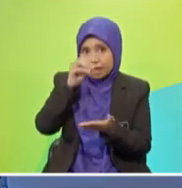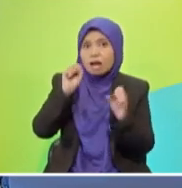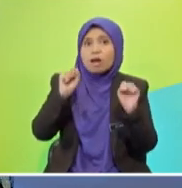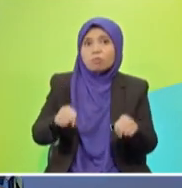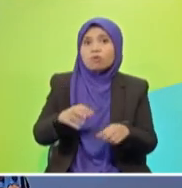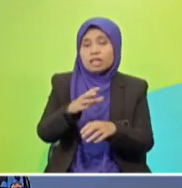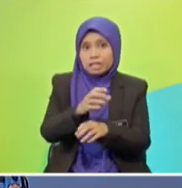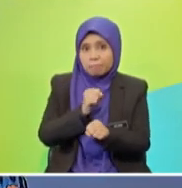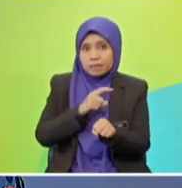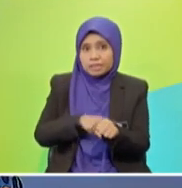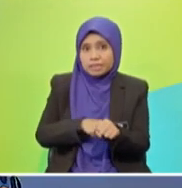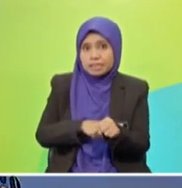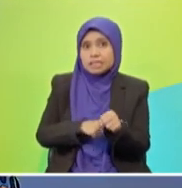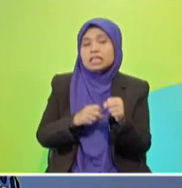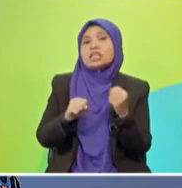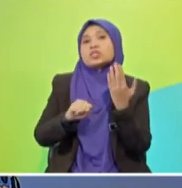di